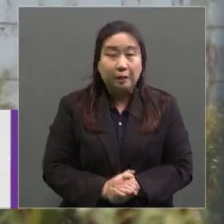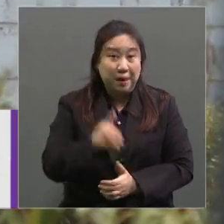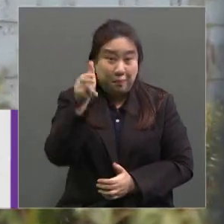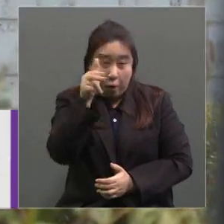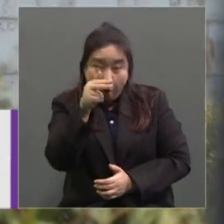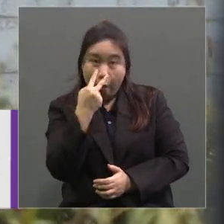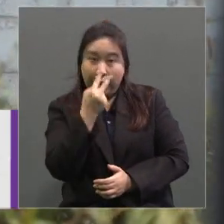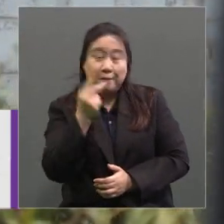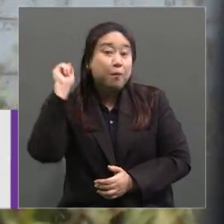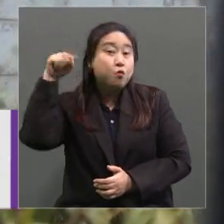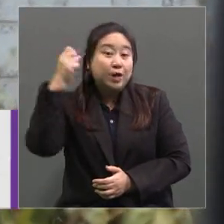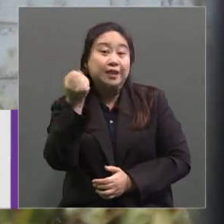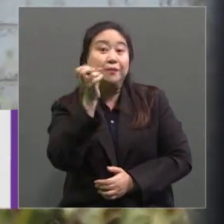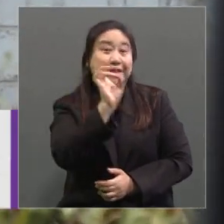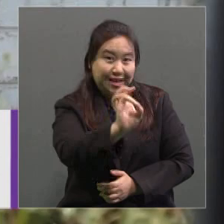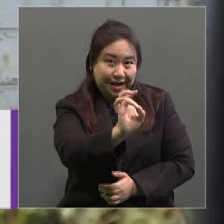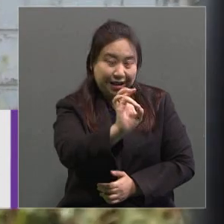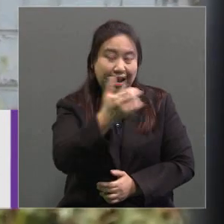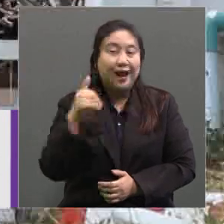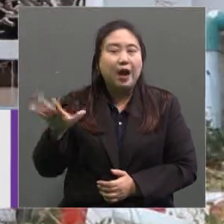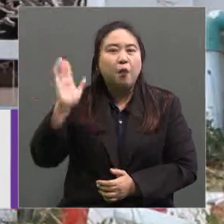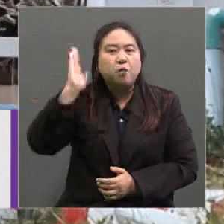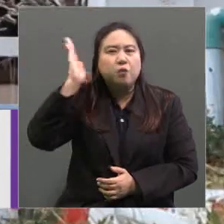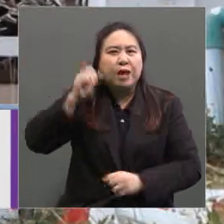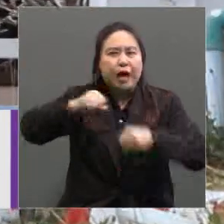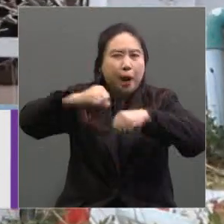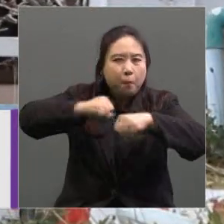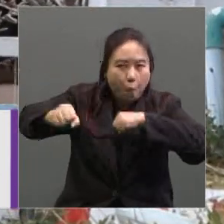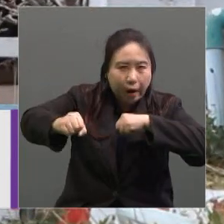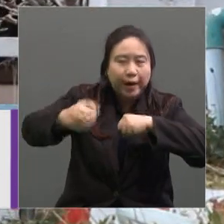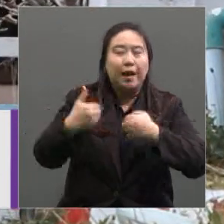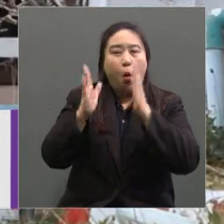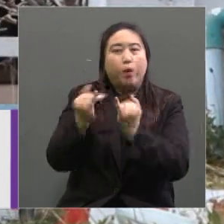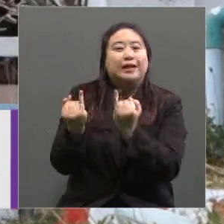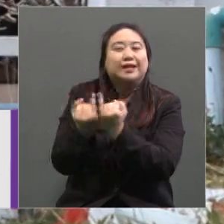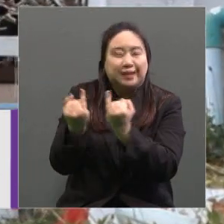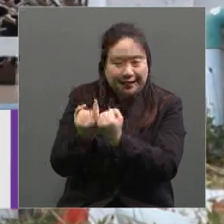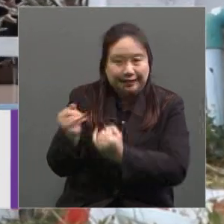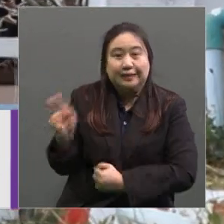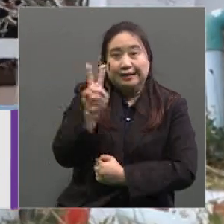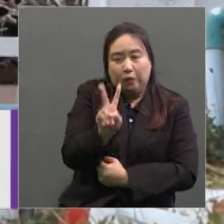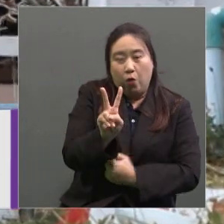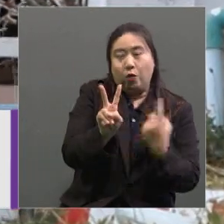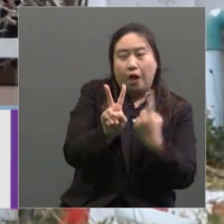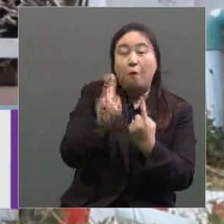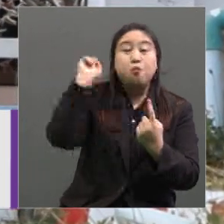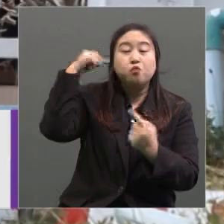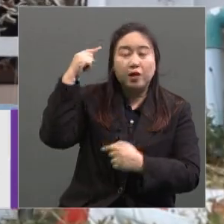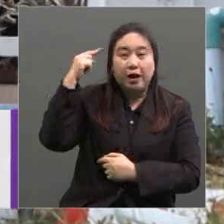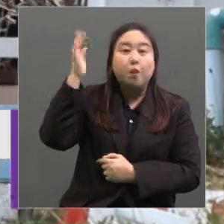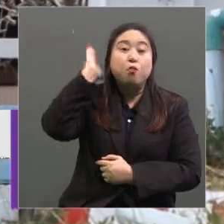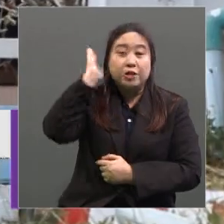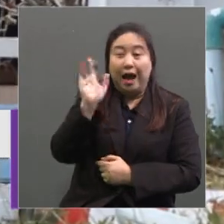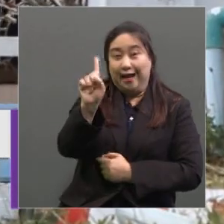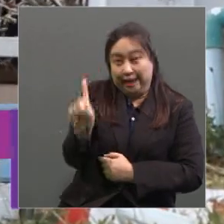นแล้วก็มีคุณสมรักแล้วก็มีคนสนิทของคุณสมรักเนี่ยที่ขี่รถออกไปด้วยกัน มีหญิงสาวนั่งอยู่ตรงกลางคุณสมรัก